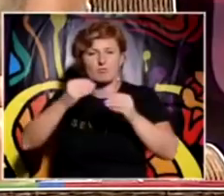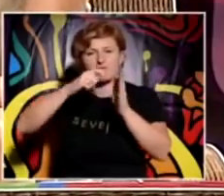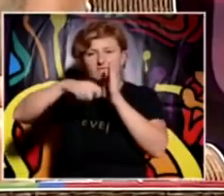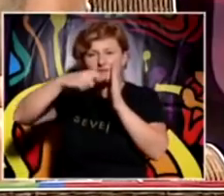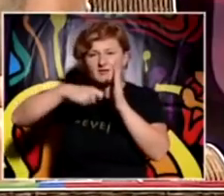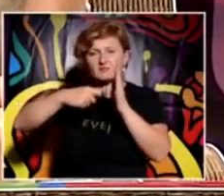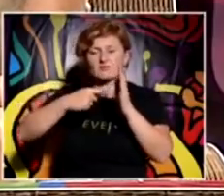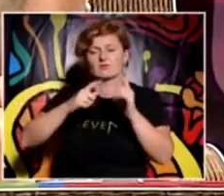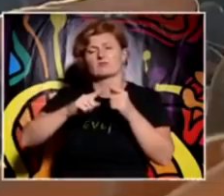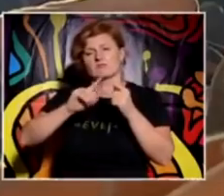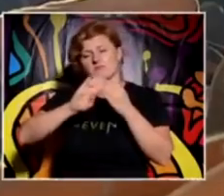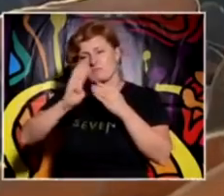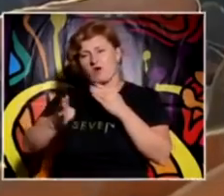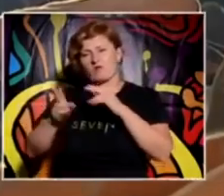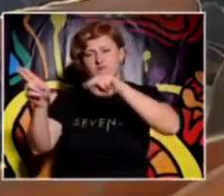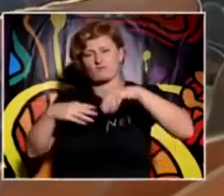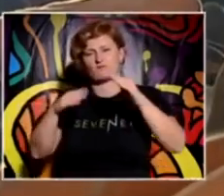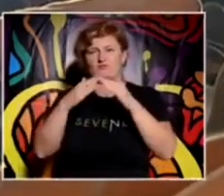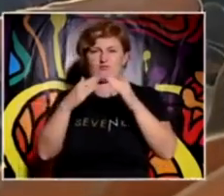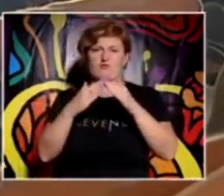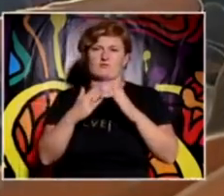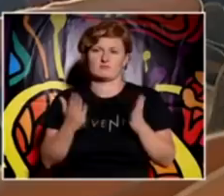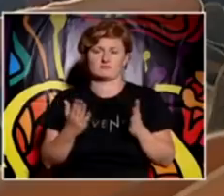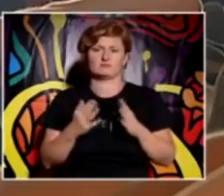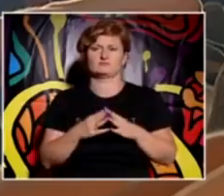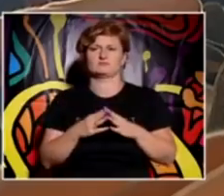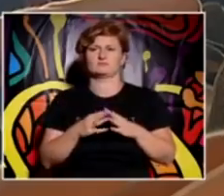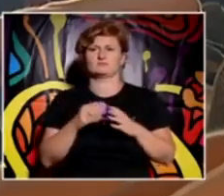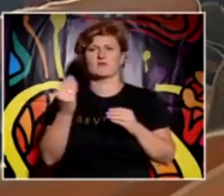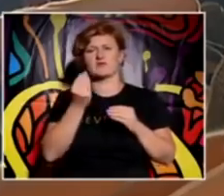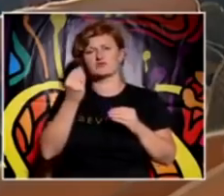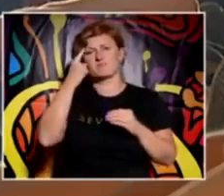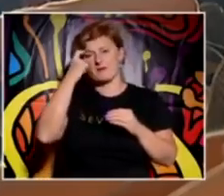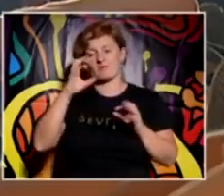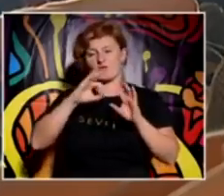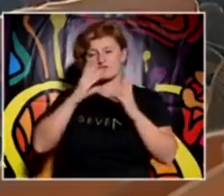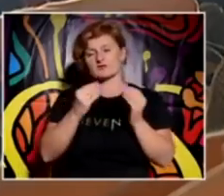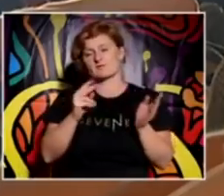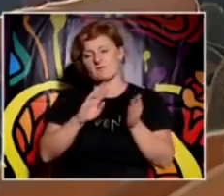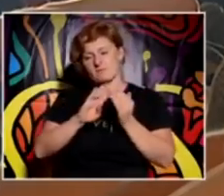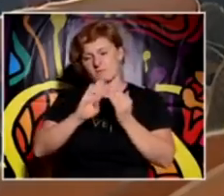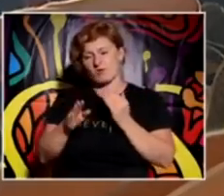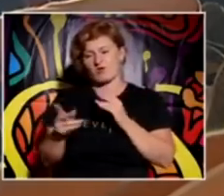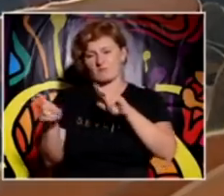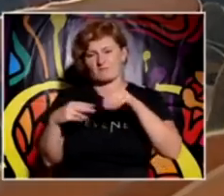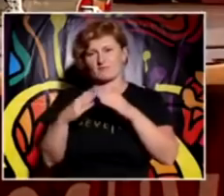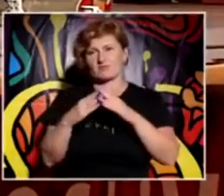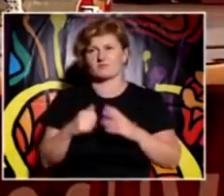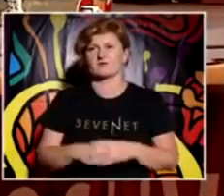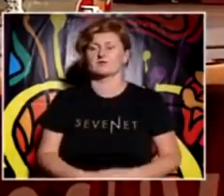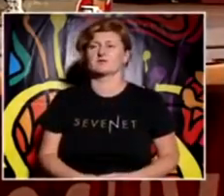staramy się po powrocie do domu, na zimno, na chłodno, ale kiedy jeszcze pamiętamy o wszystkim. Znaczy staramy złapać